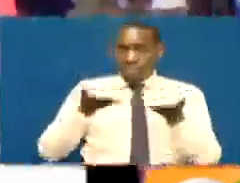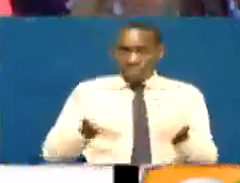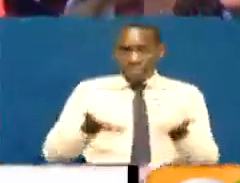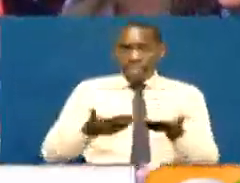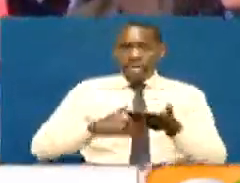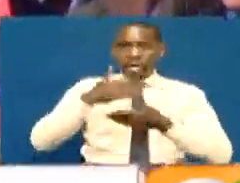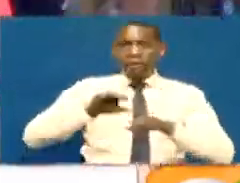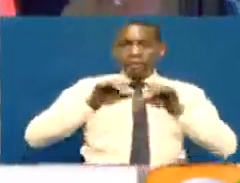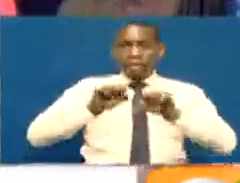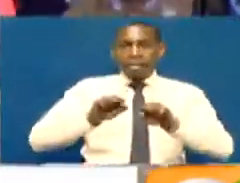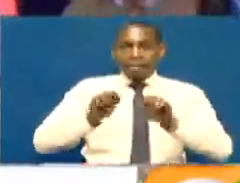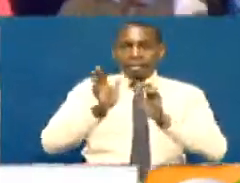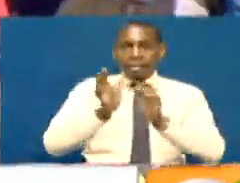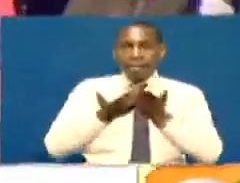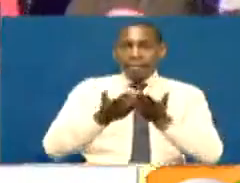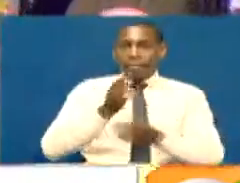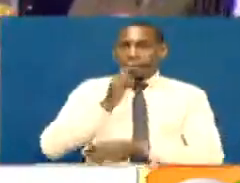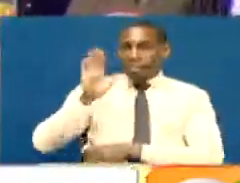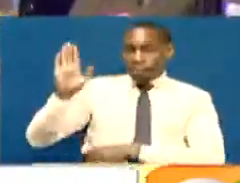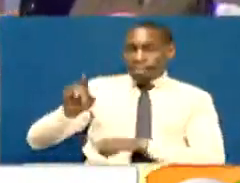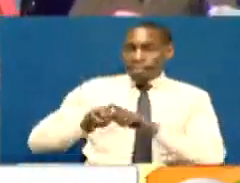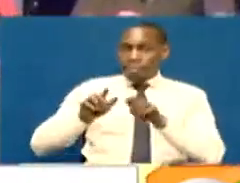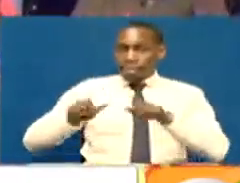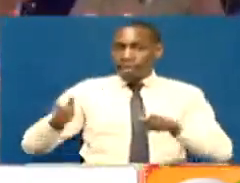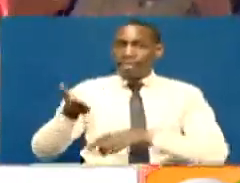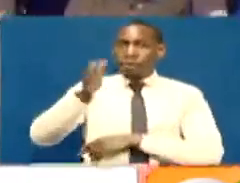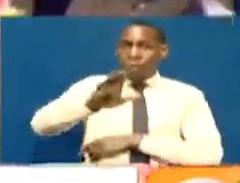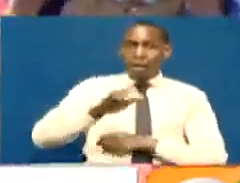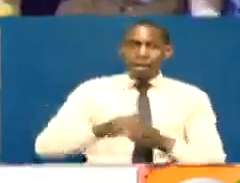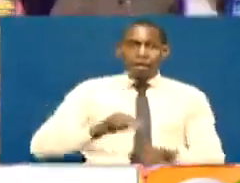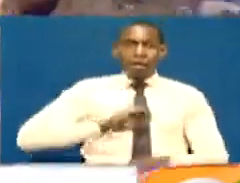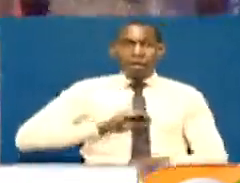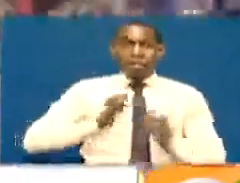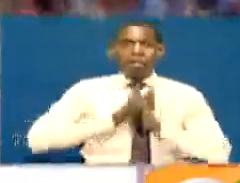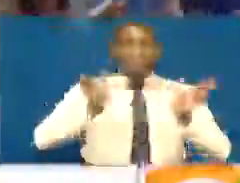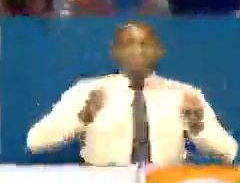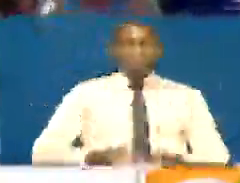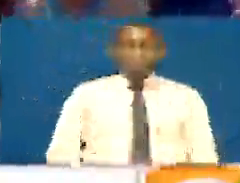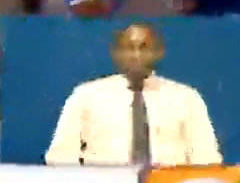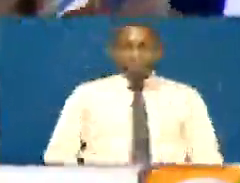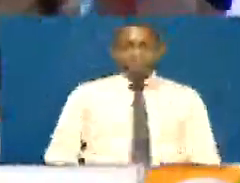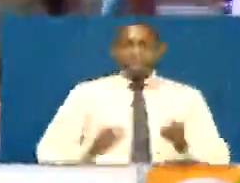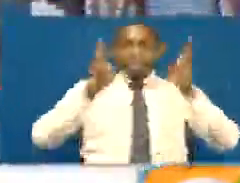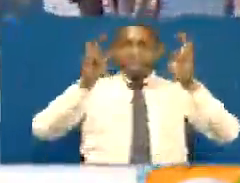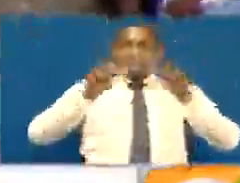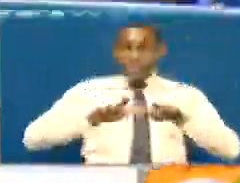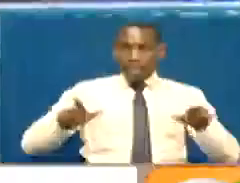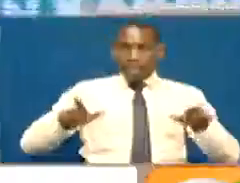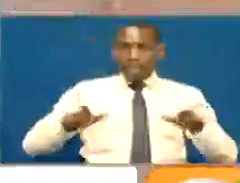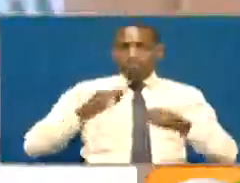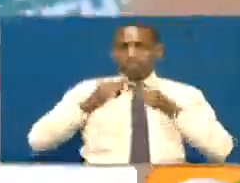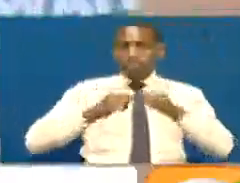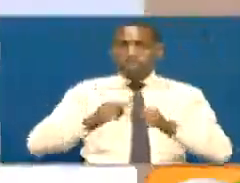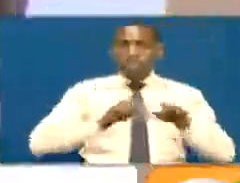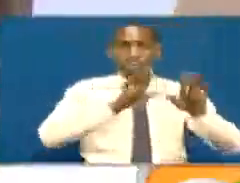mimi kushika Biblia, hiyo shamba itarudi katika miliki ya umma. Swala la mashamba likinoga